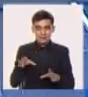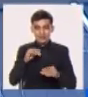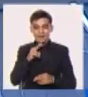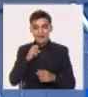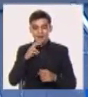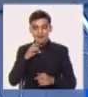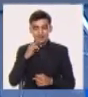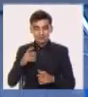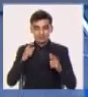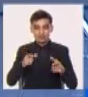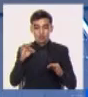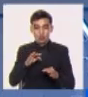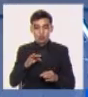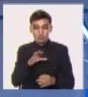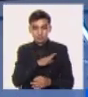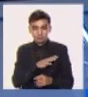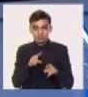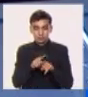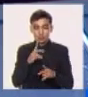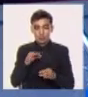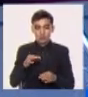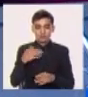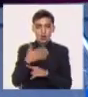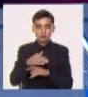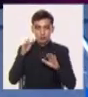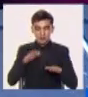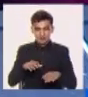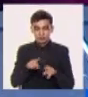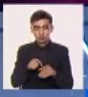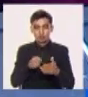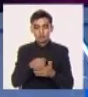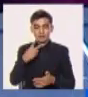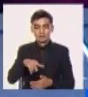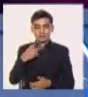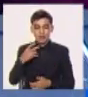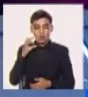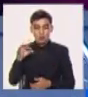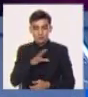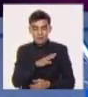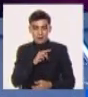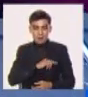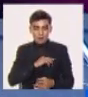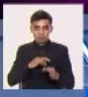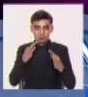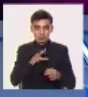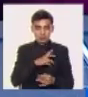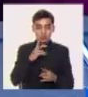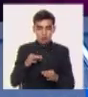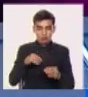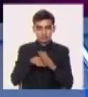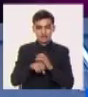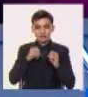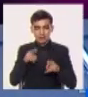им разрешили принимать клиентов на свежем воздухе до 22:00. Но представители бизнеса нашли пробел в постановлении